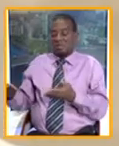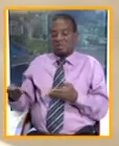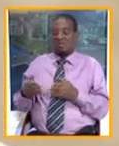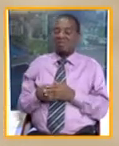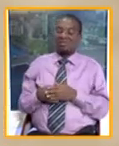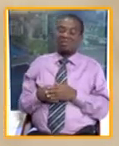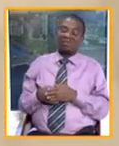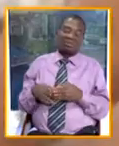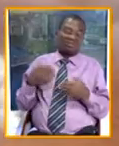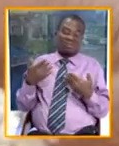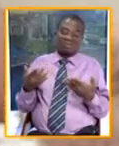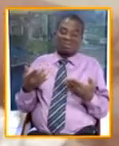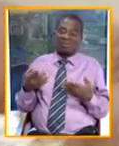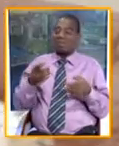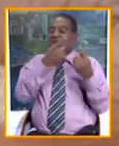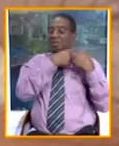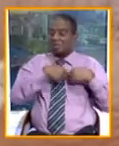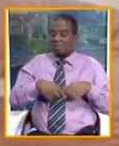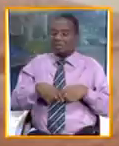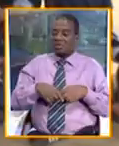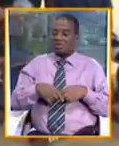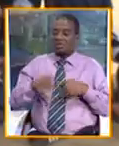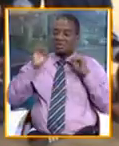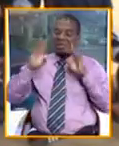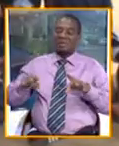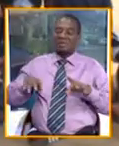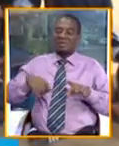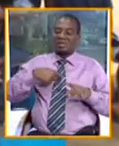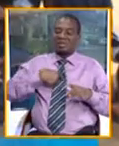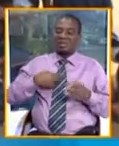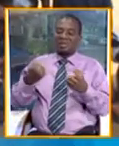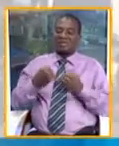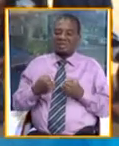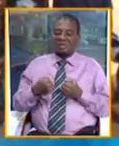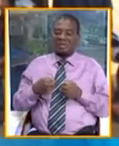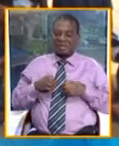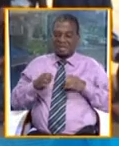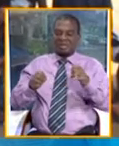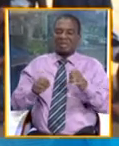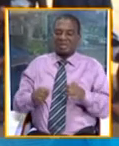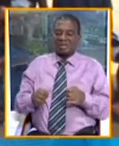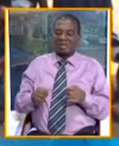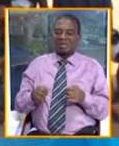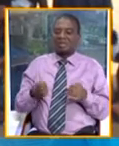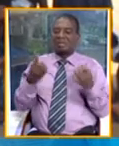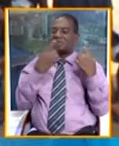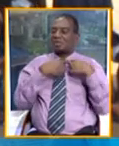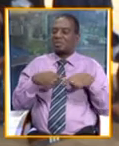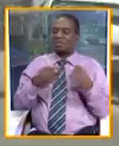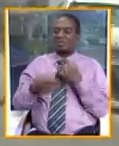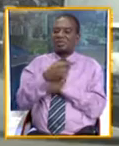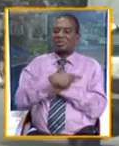date de plus de 10 ans. C'est depuis le début de la crise. J'ai voulu essayer, il y a quoi d'extraordinaire dedans. Depuis ce jour, bon, je me suis retrouvé dans la